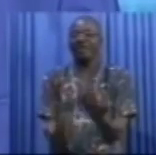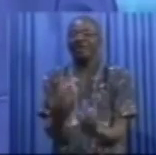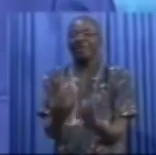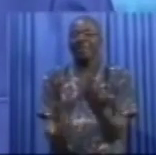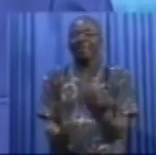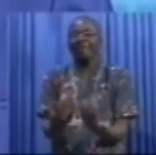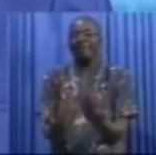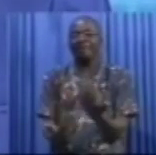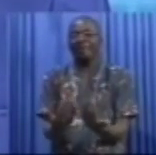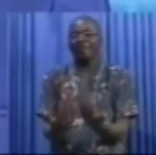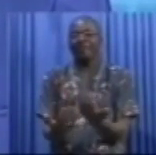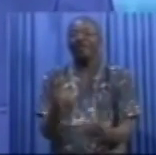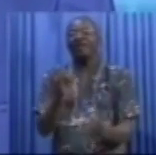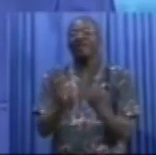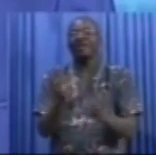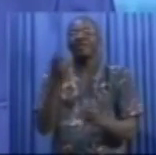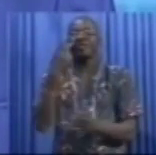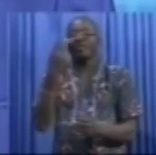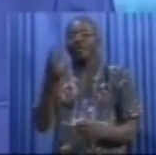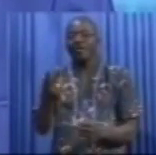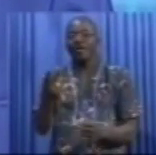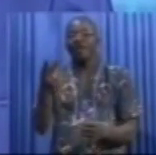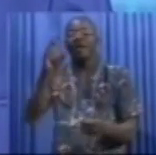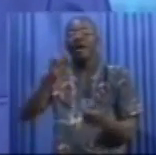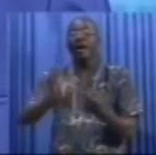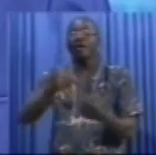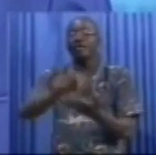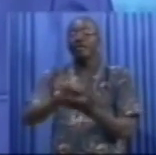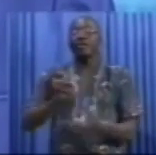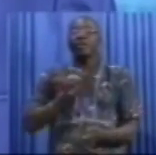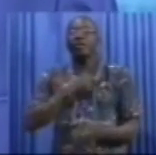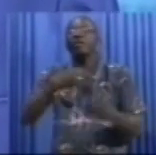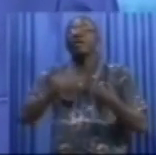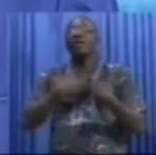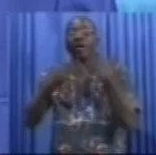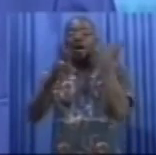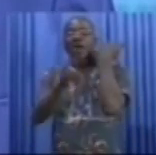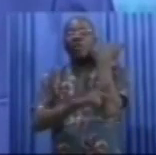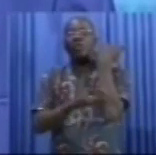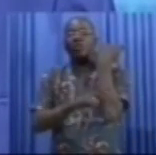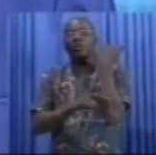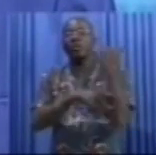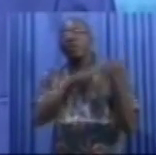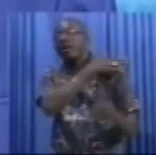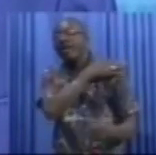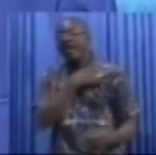Si je me réfère un peu à ce que nous avons donc à Kosodo et à